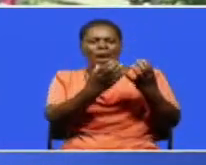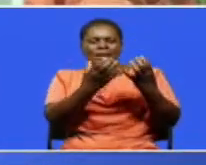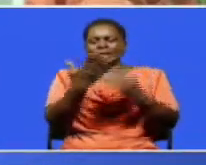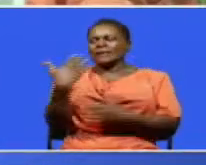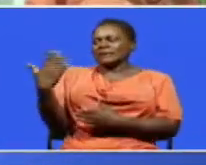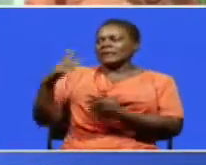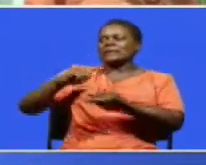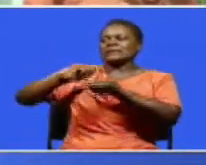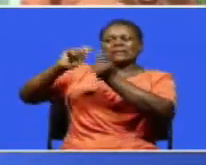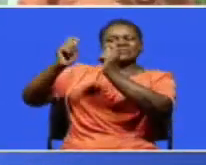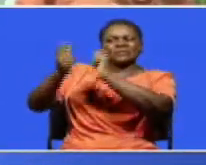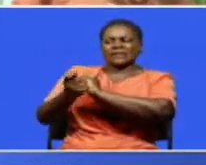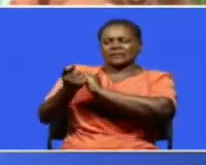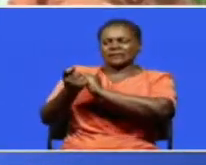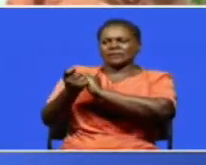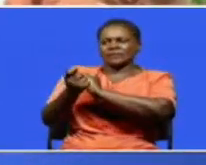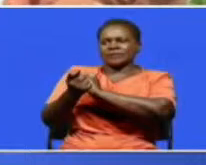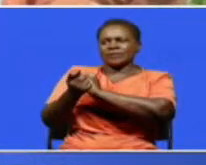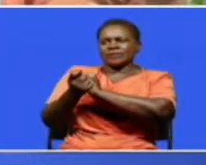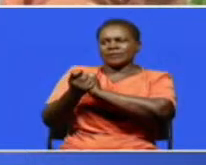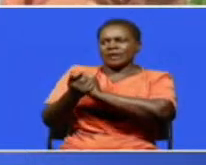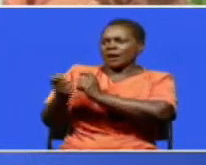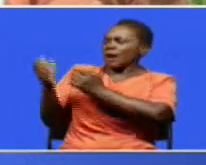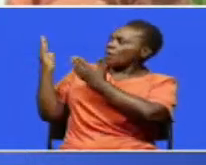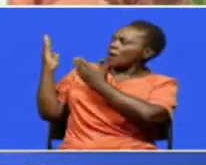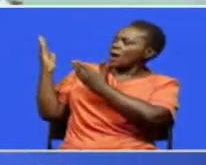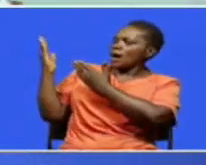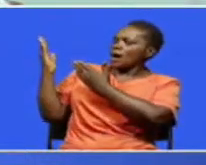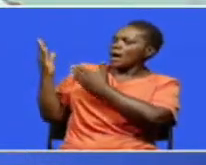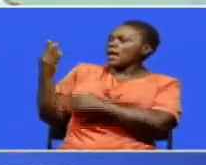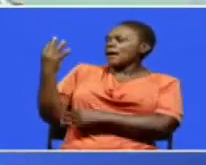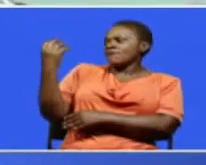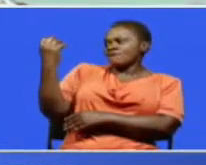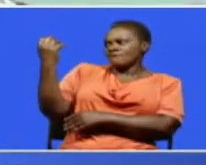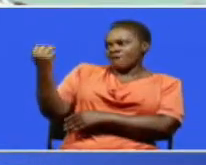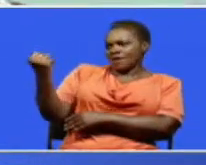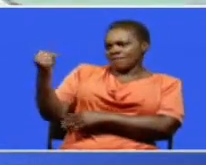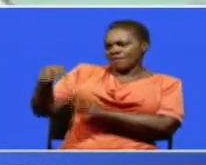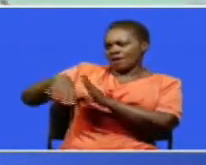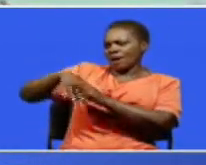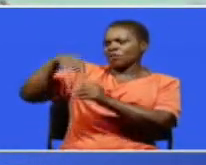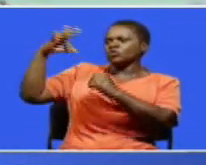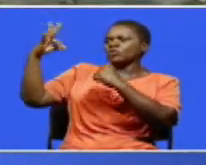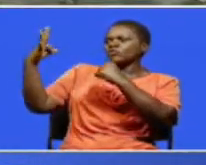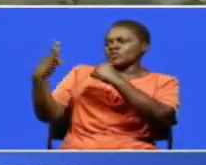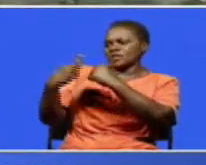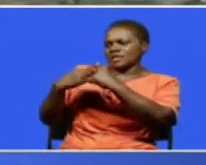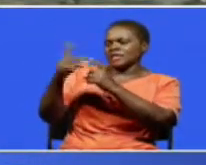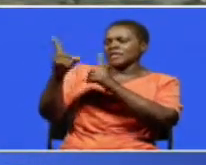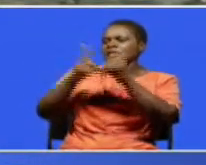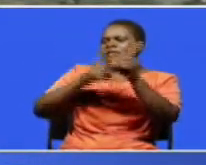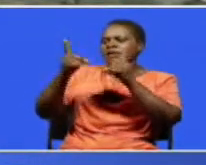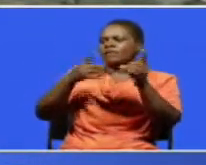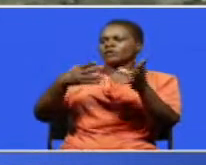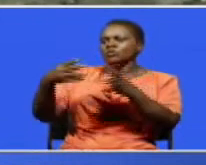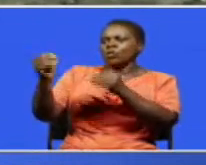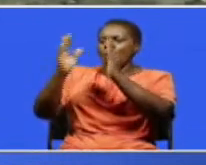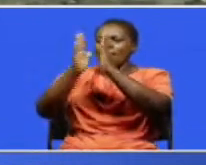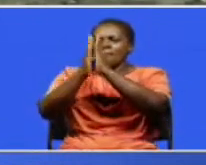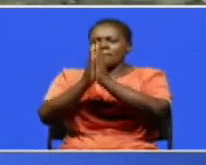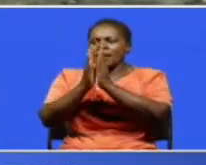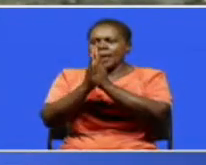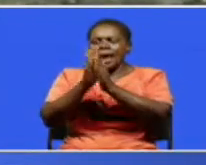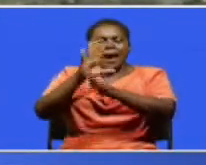change. Kwa waumini hawa, wenzao watano kati ya wanane waliokuwa wakisafiri kwenda kufanya